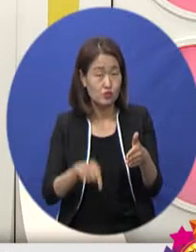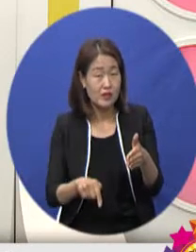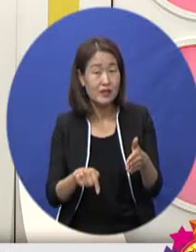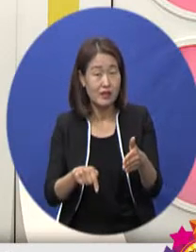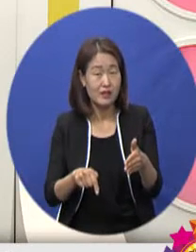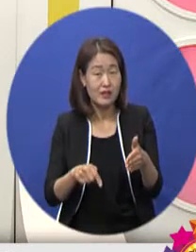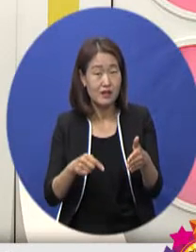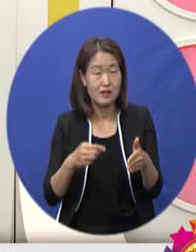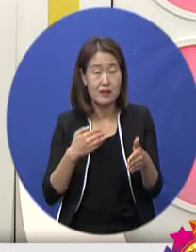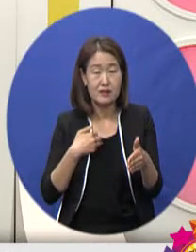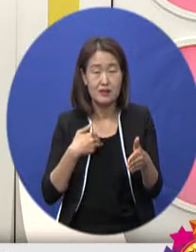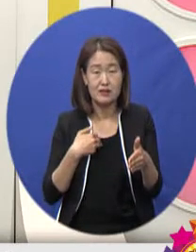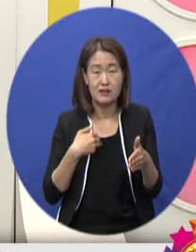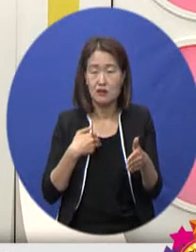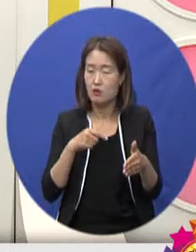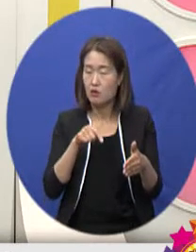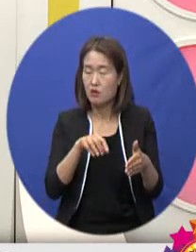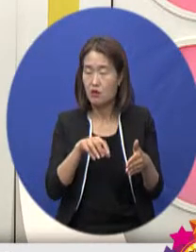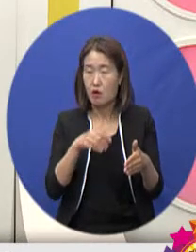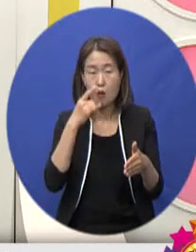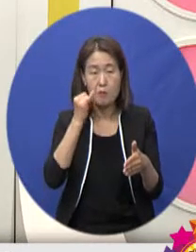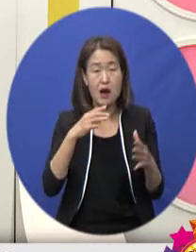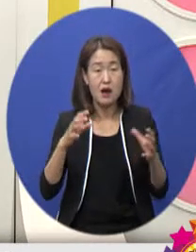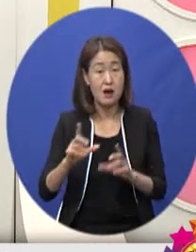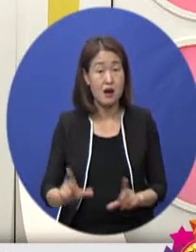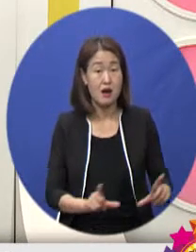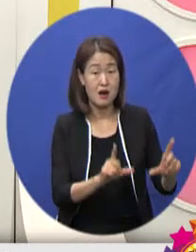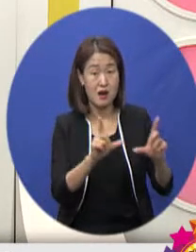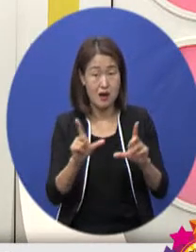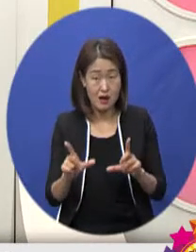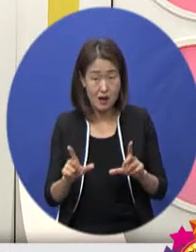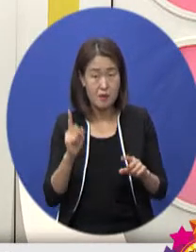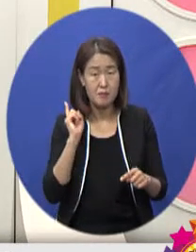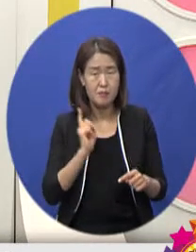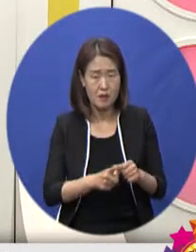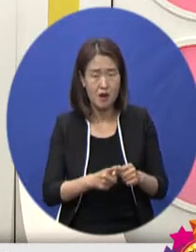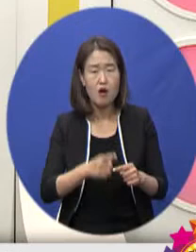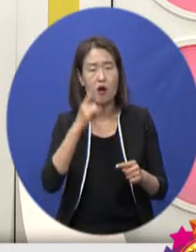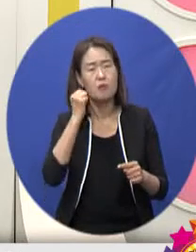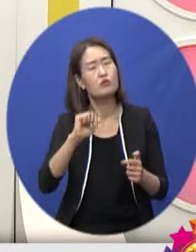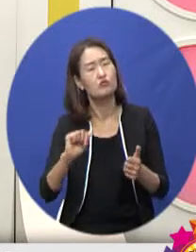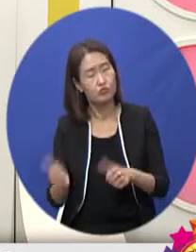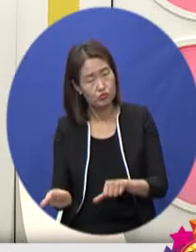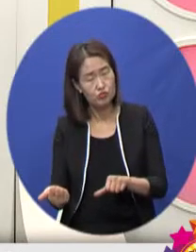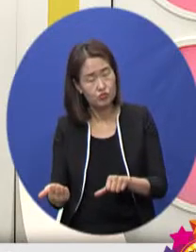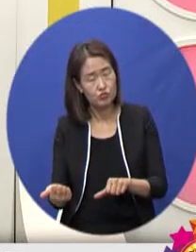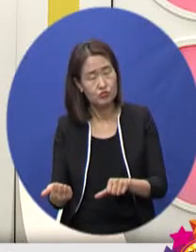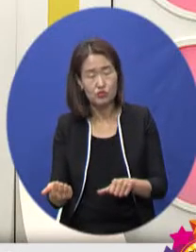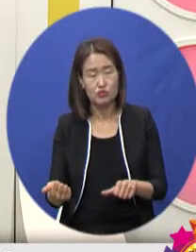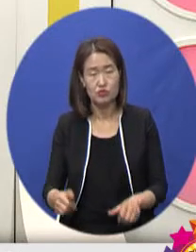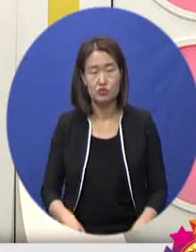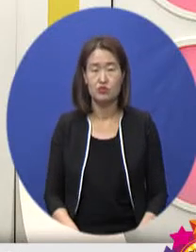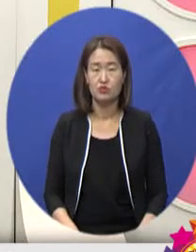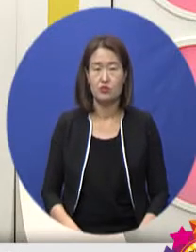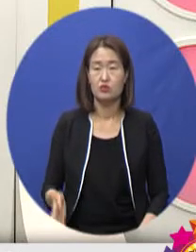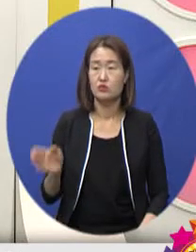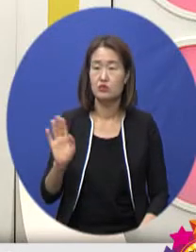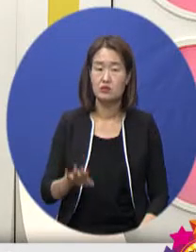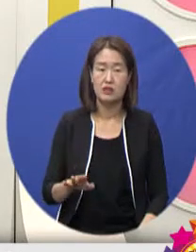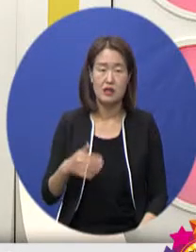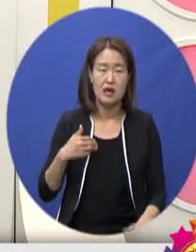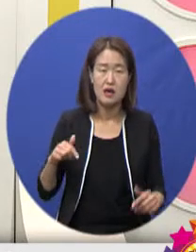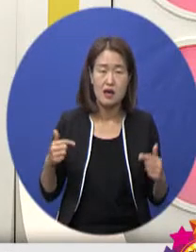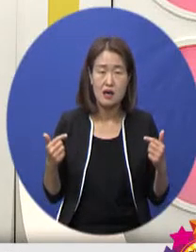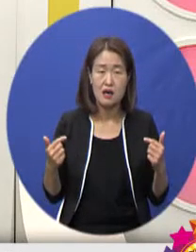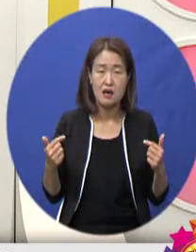이제 여기 엄마하고 살다가 엄마가 이제 먼저 하늘을 나갔어요. 네. 가는데 제가 항상